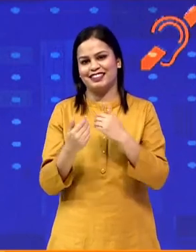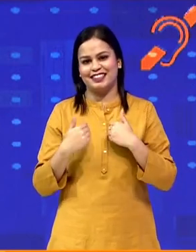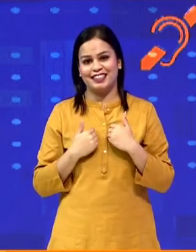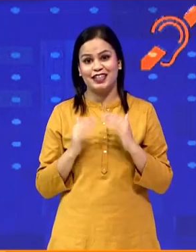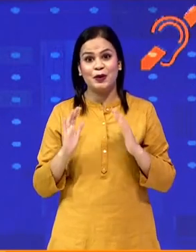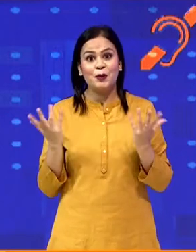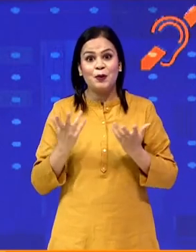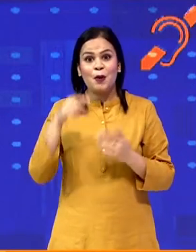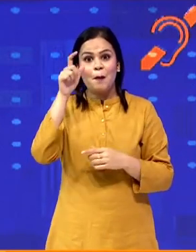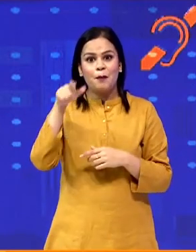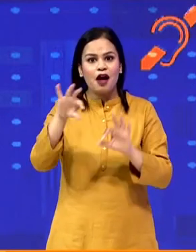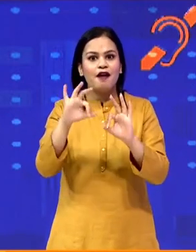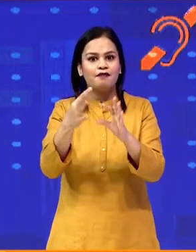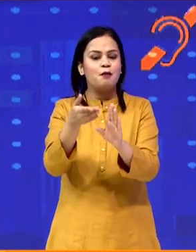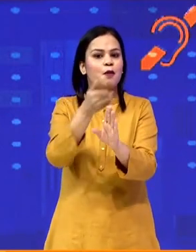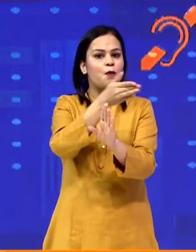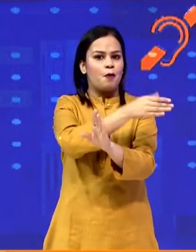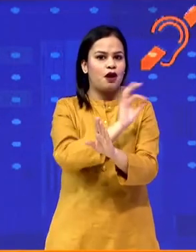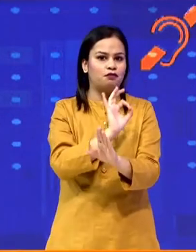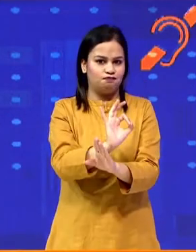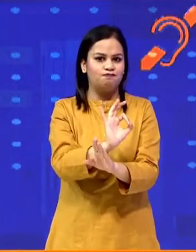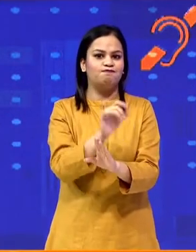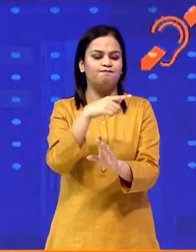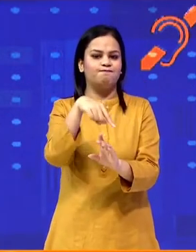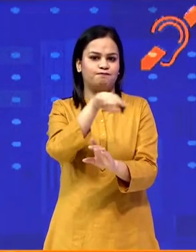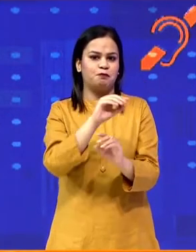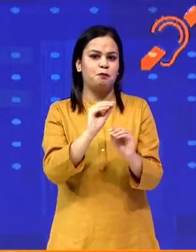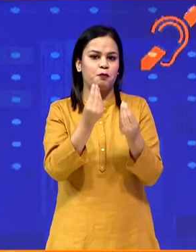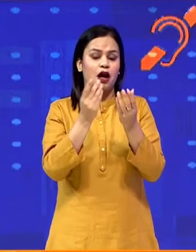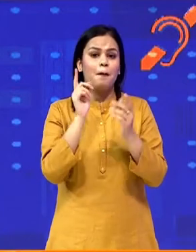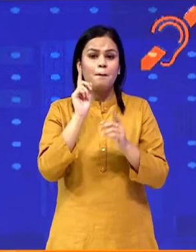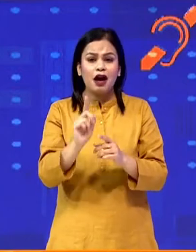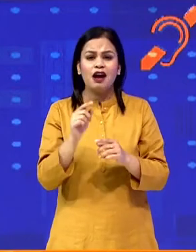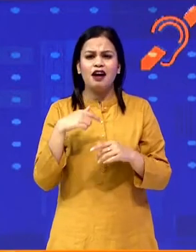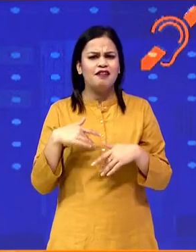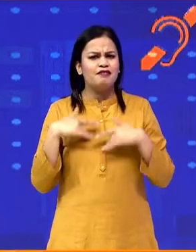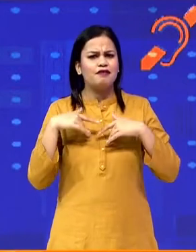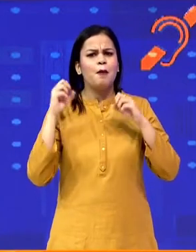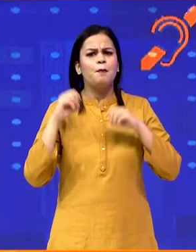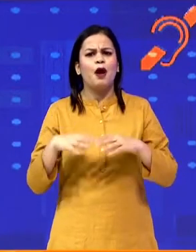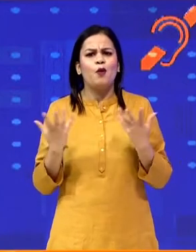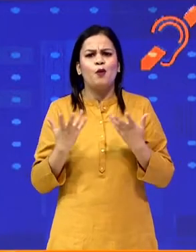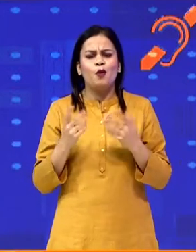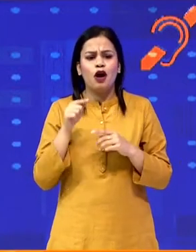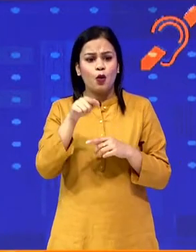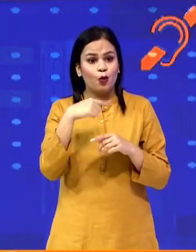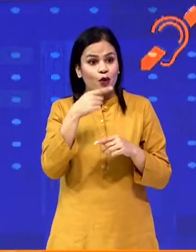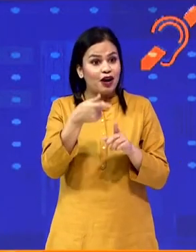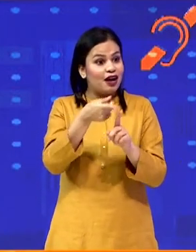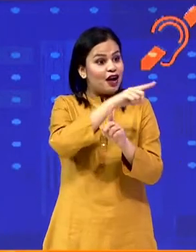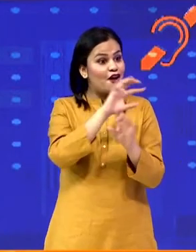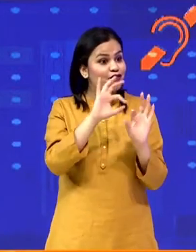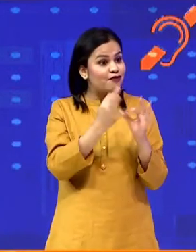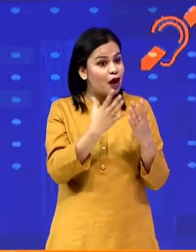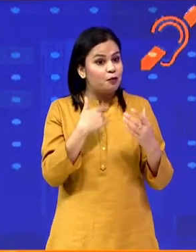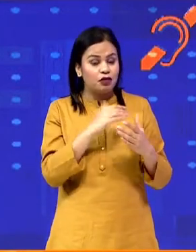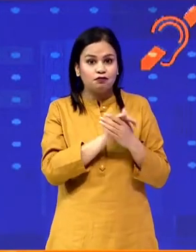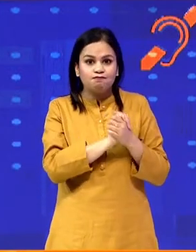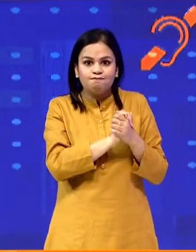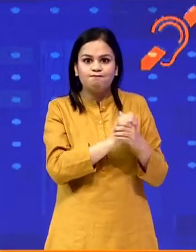क्योंकि बहुत अच्छी फैमिली के है तो बड़ा बड़ा लगता है की जी फैमिली के साथ हमारी इतनी